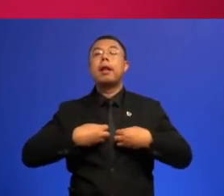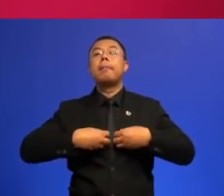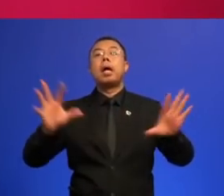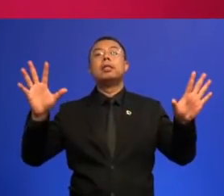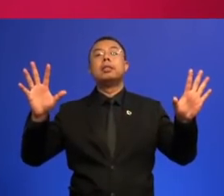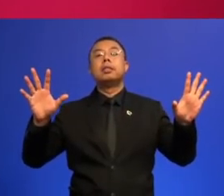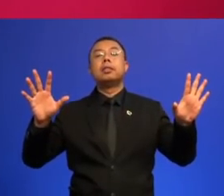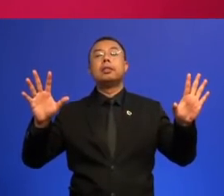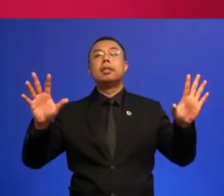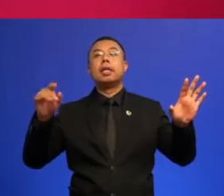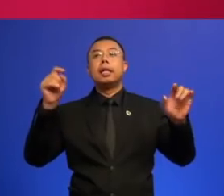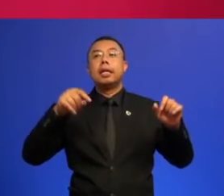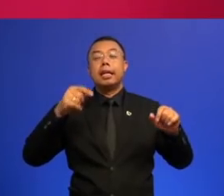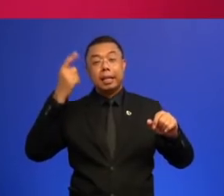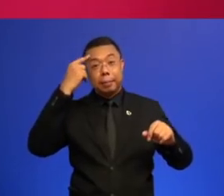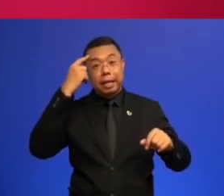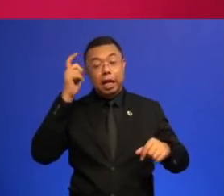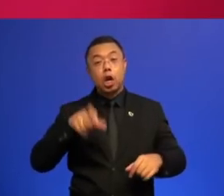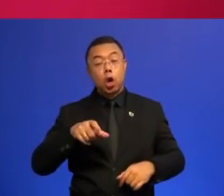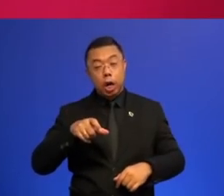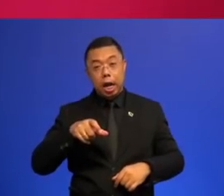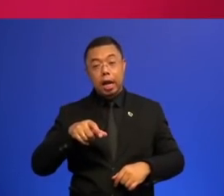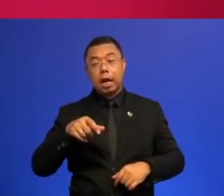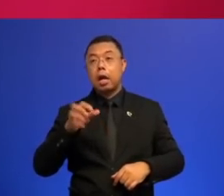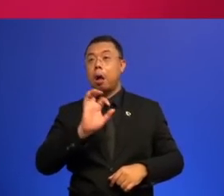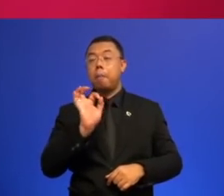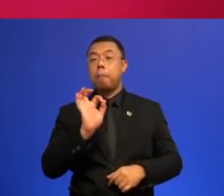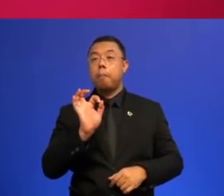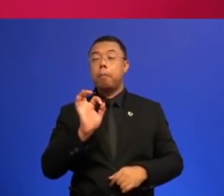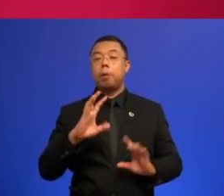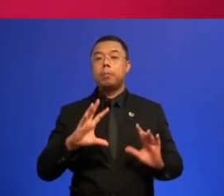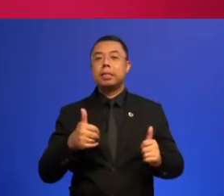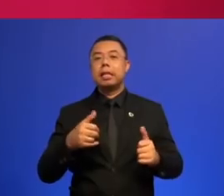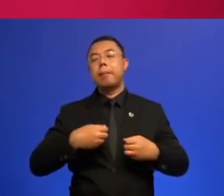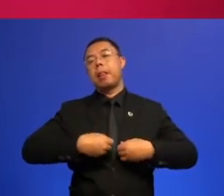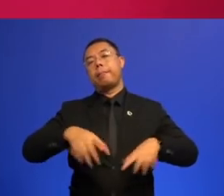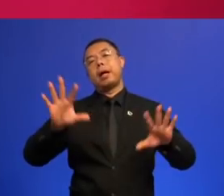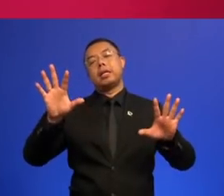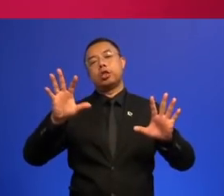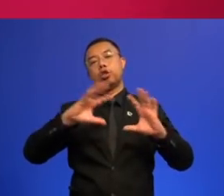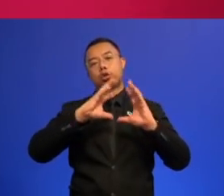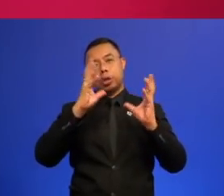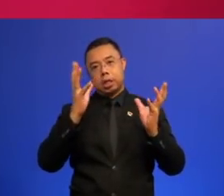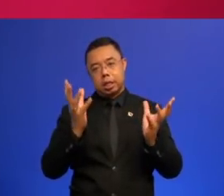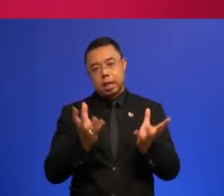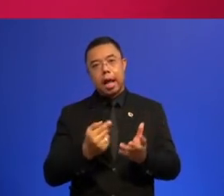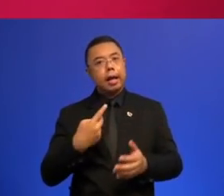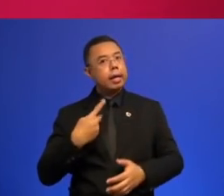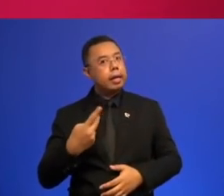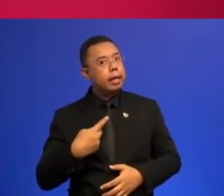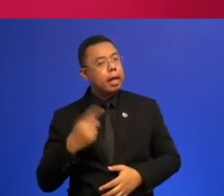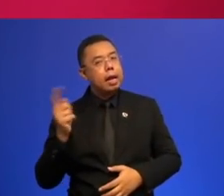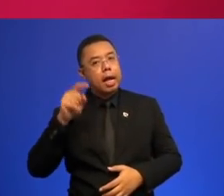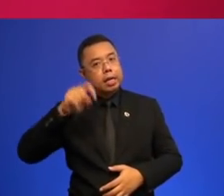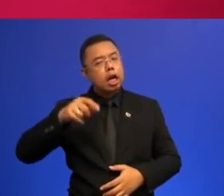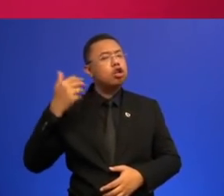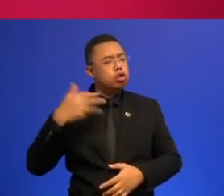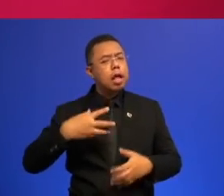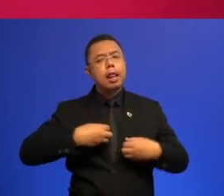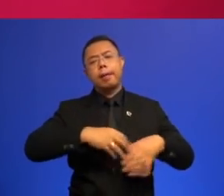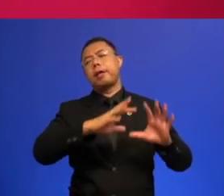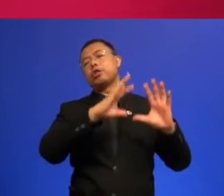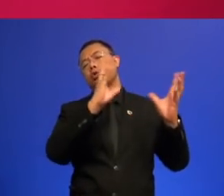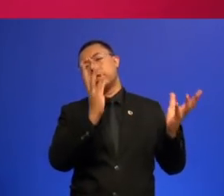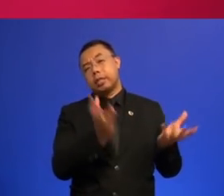melepaskan. Ini bayangan orang yang memang belum siap melepaskan dunia. Kita sejak sekarang udah